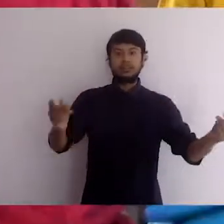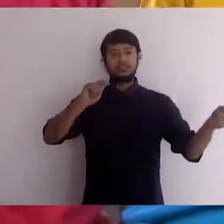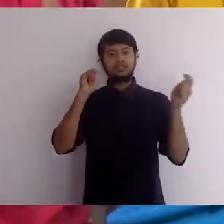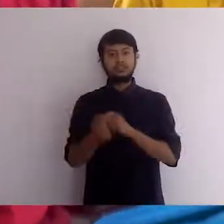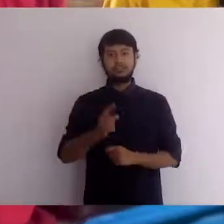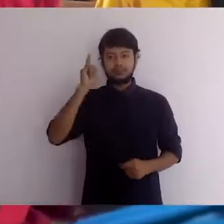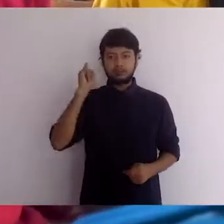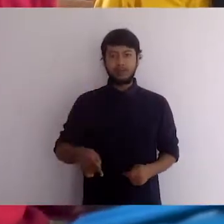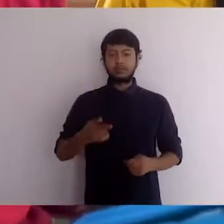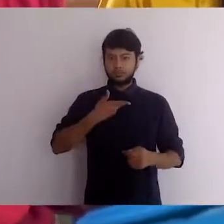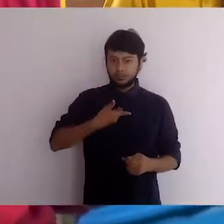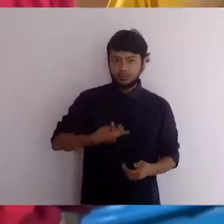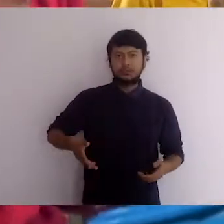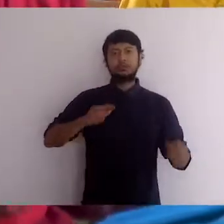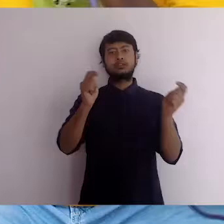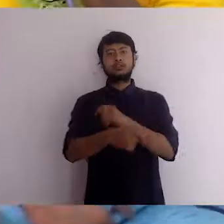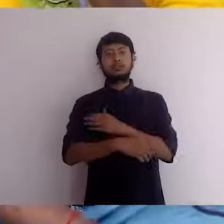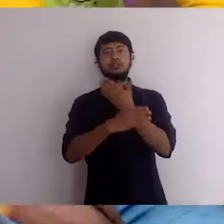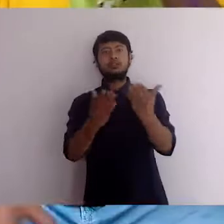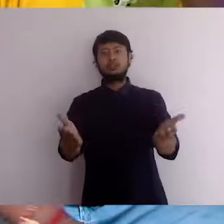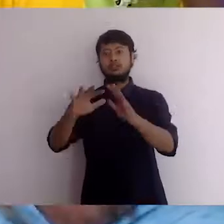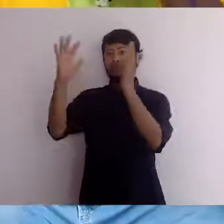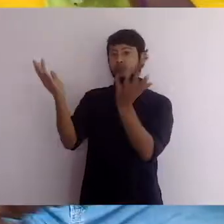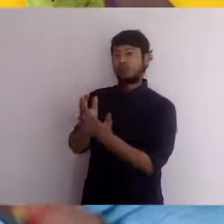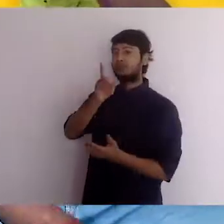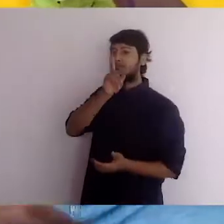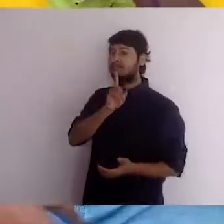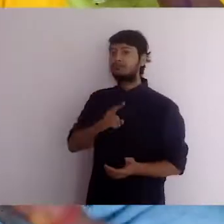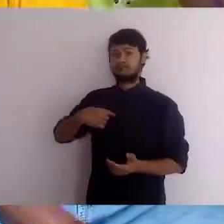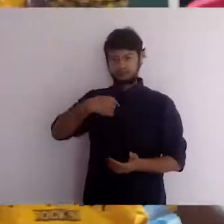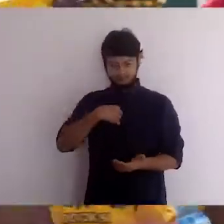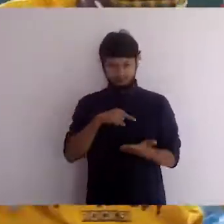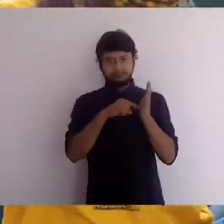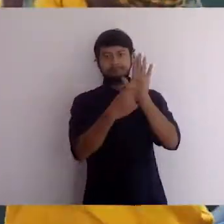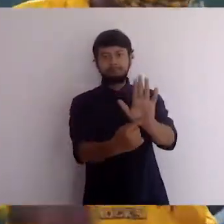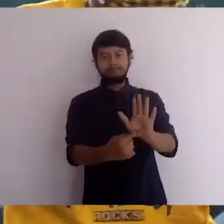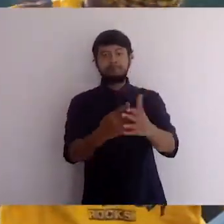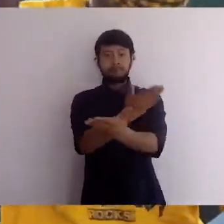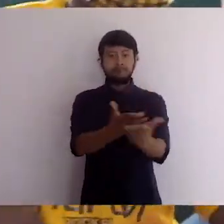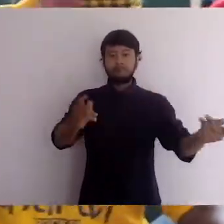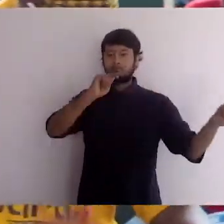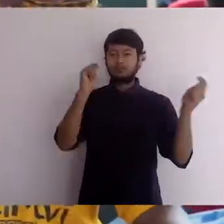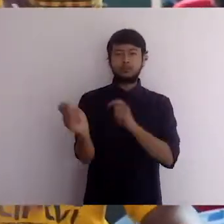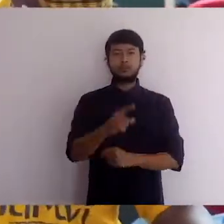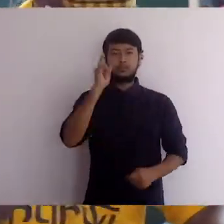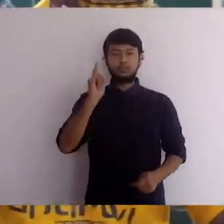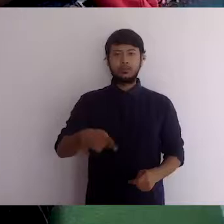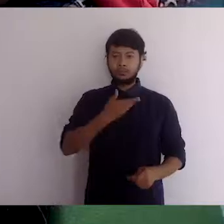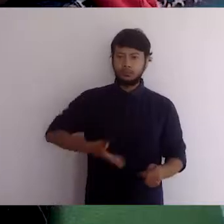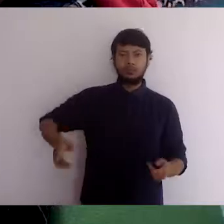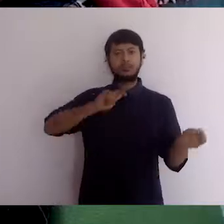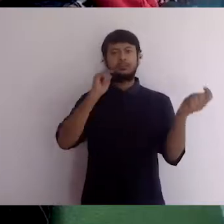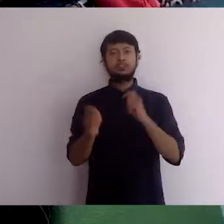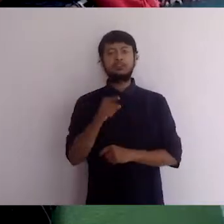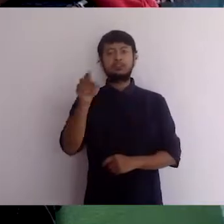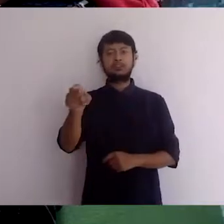है, दुनिया ये गूंगा अब आवाज दिलाना है। बदलाव लाना है, बदलाव हमको लाना है, संगीत के ताकत से अब जीत कर दिखाना है।